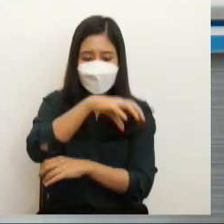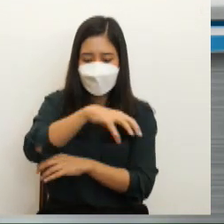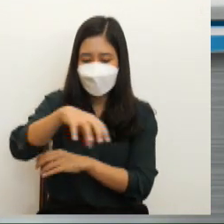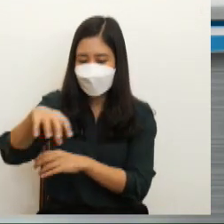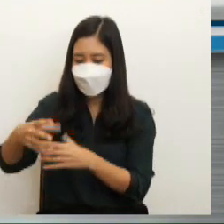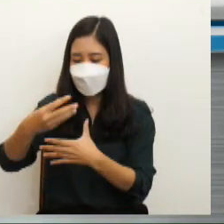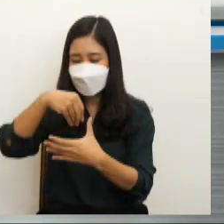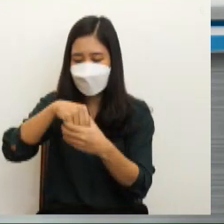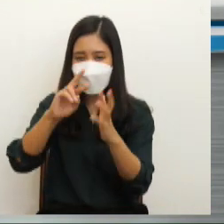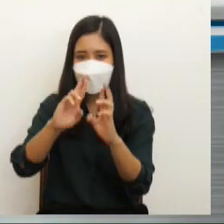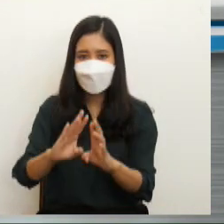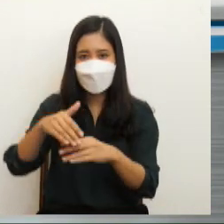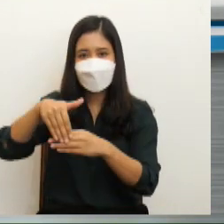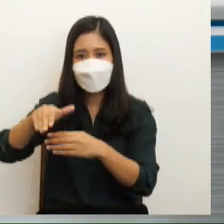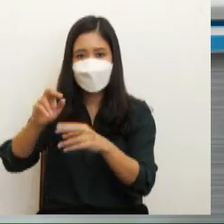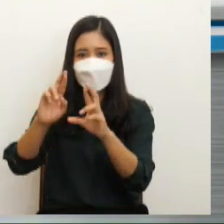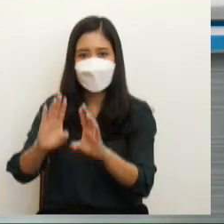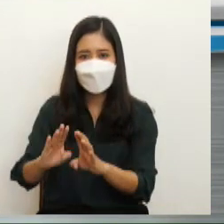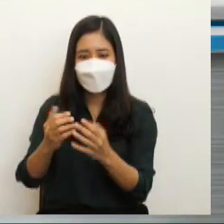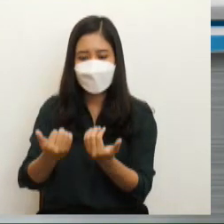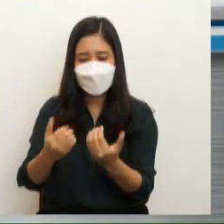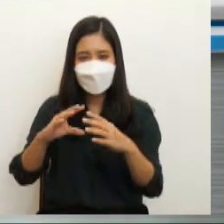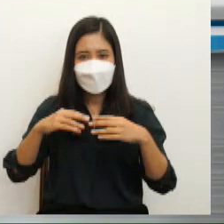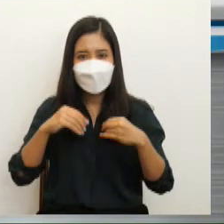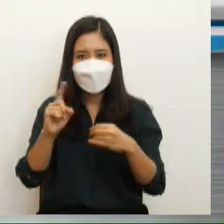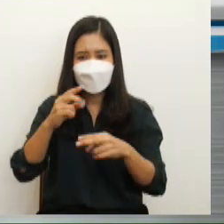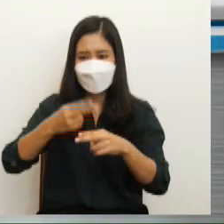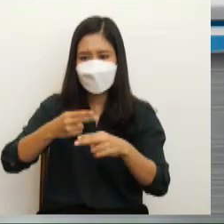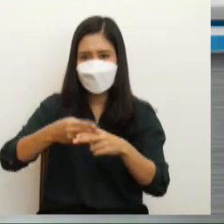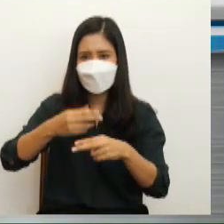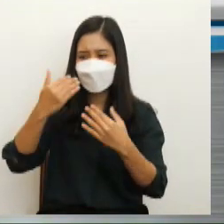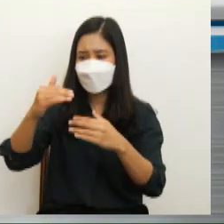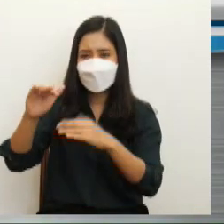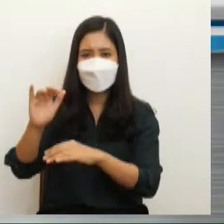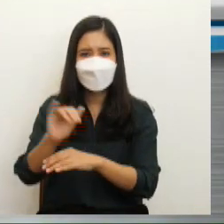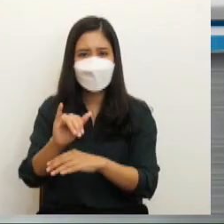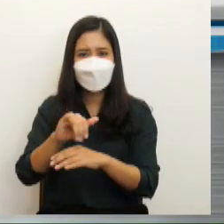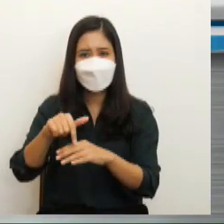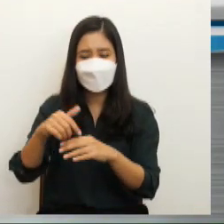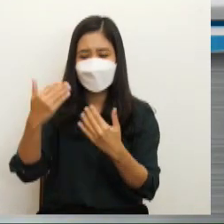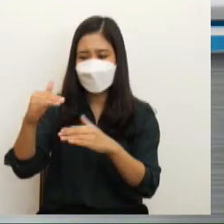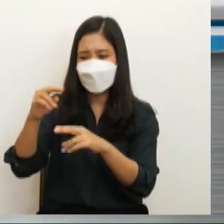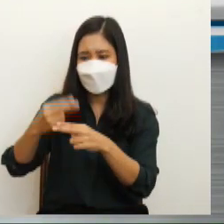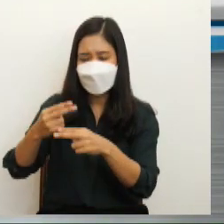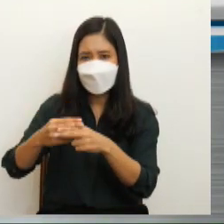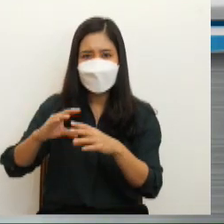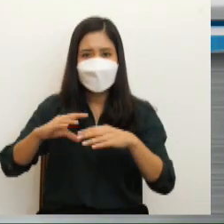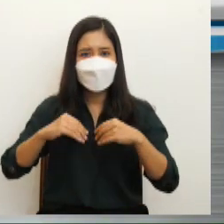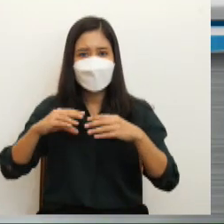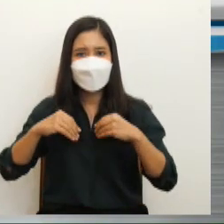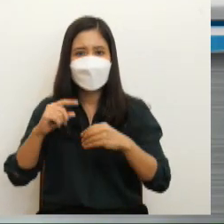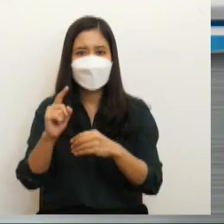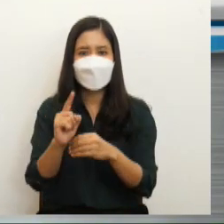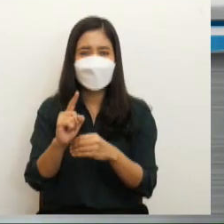ระบบนะคะก็ได้รับการยืนยันแล้วก็ได้ส่งชื่อรวมทั้งการดำเนินการต่างๆไม่ว่าจะเป็นทั้ง